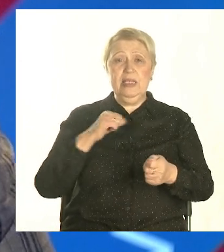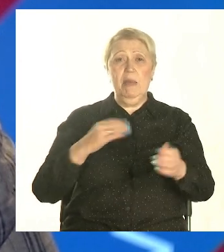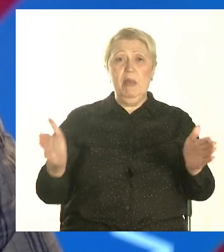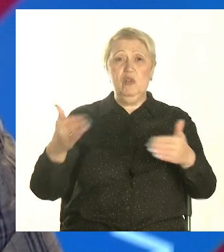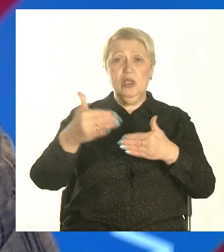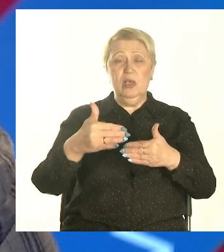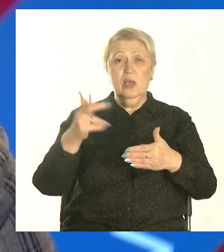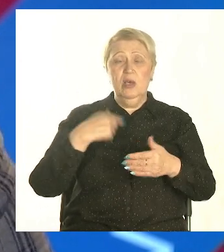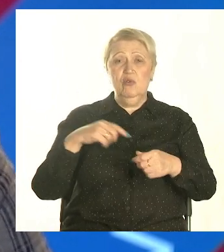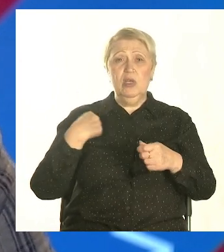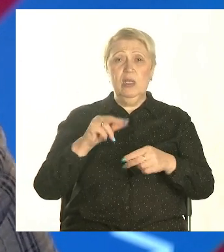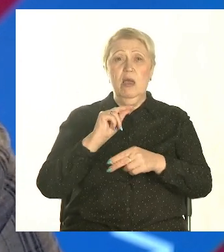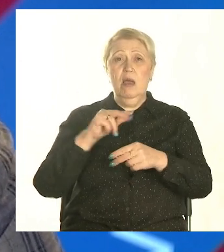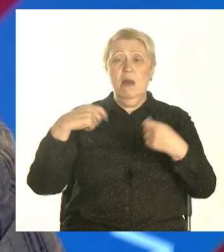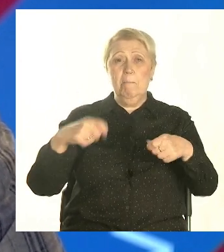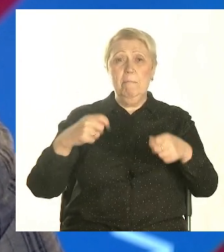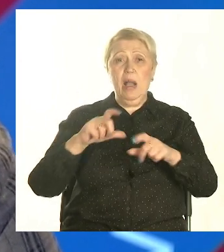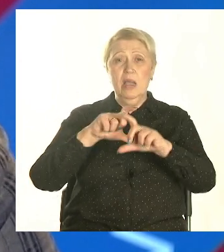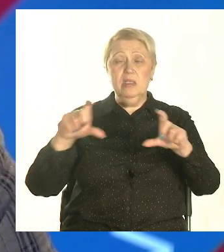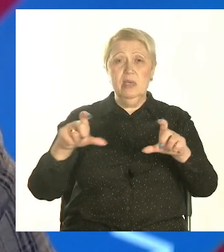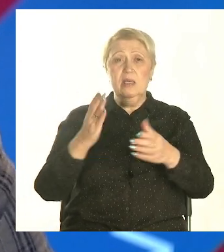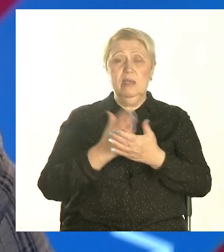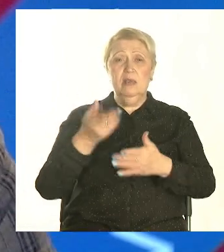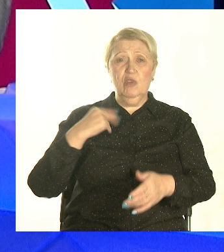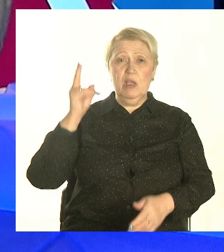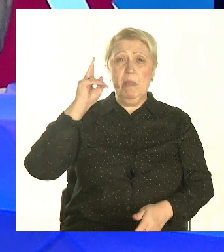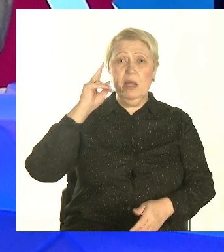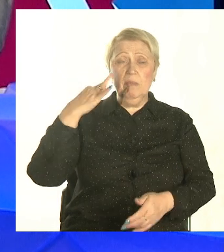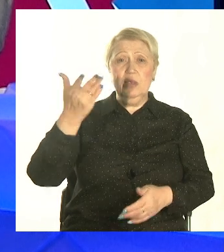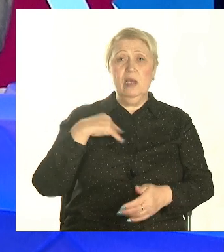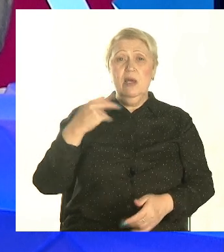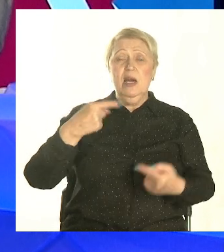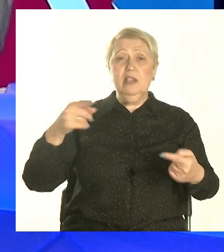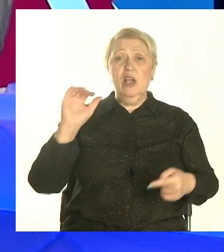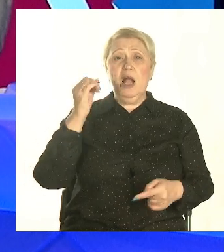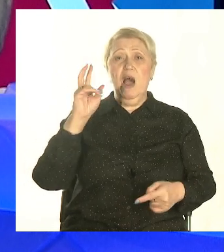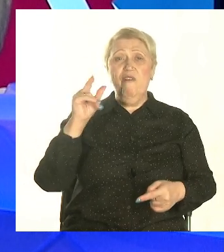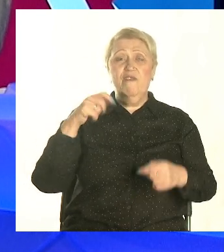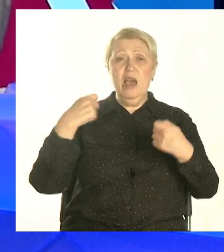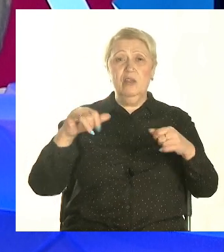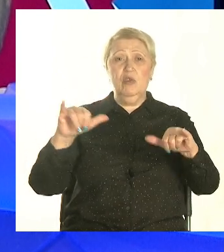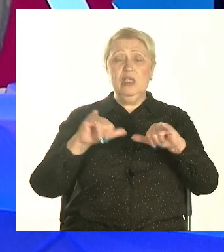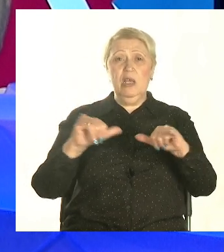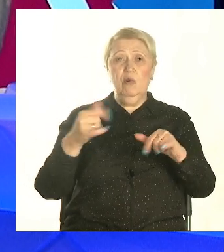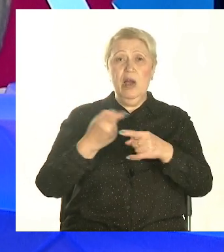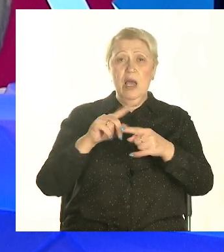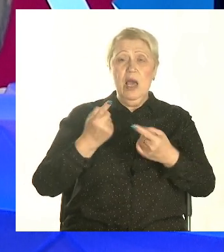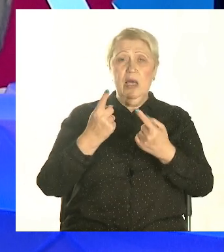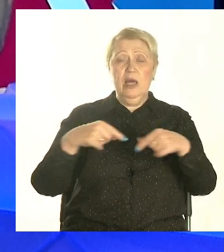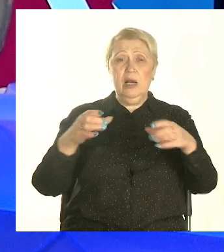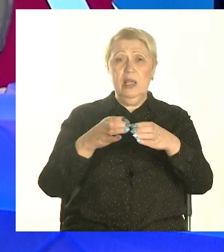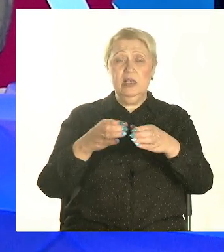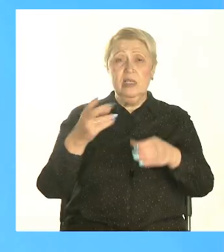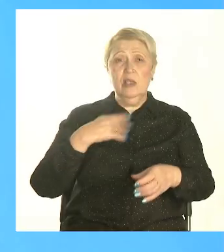магазины, парикмахерские, кафе, предприятия, организации, зачастую это организации, не имеющие своих договоров на